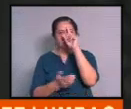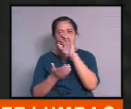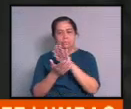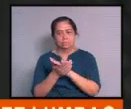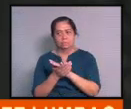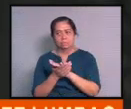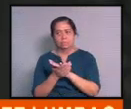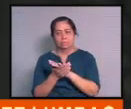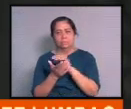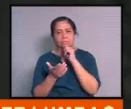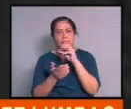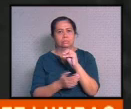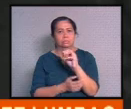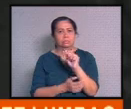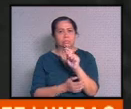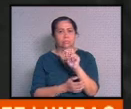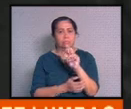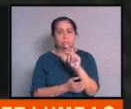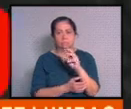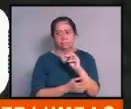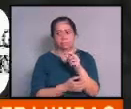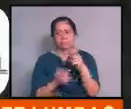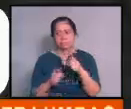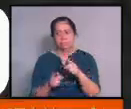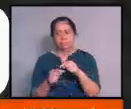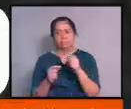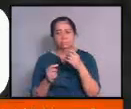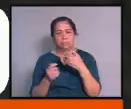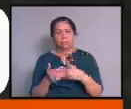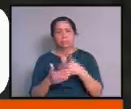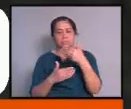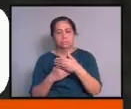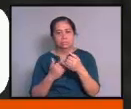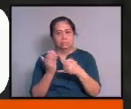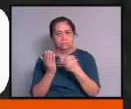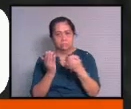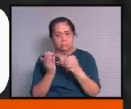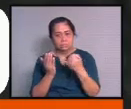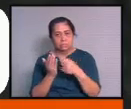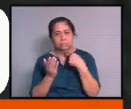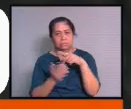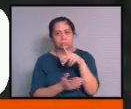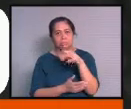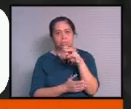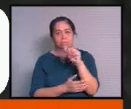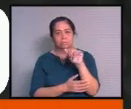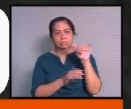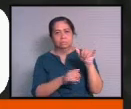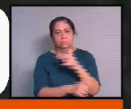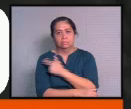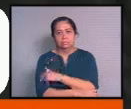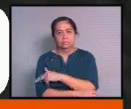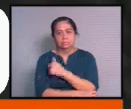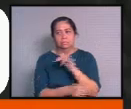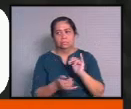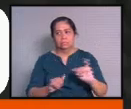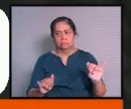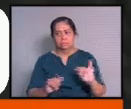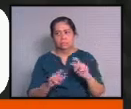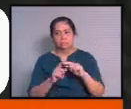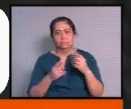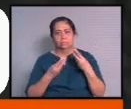maniniwalang hindi maltreatment ang nangyari sa kanya. Sa sunod na entry, sinabi ni Dormitorio na nasa PMA Station Hospital pa rin siya